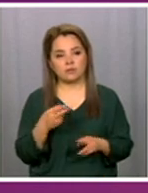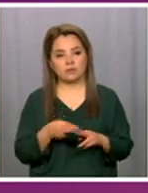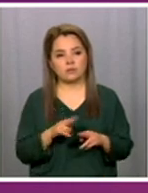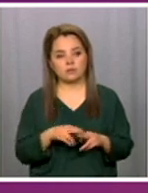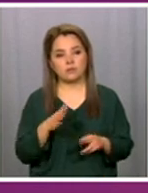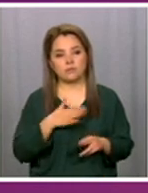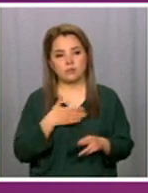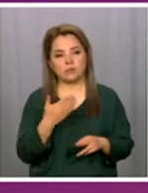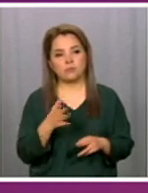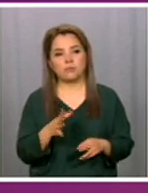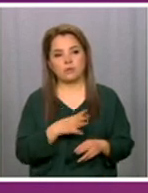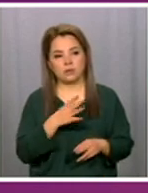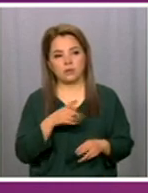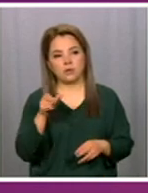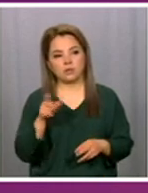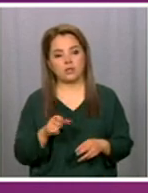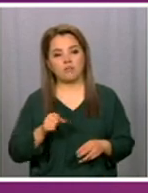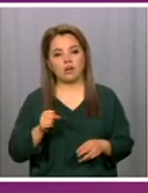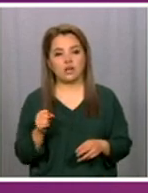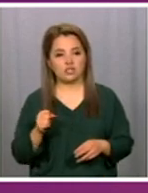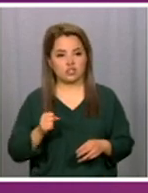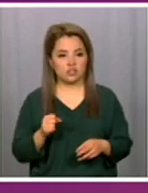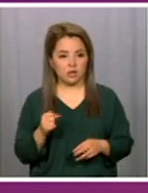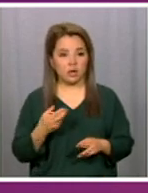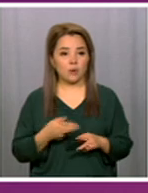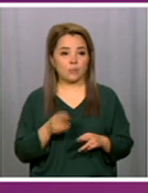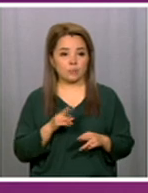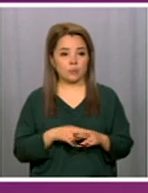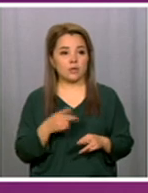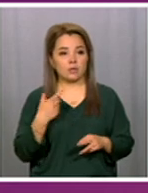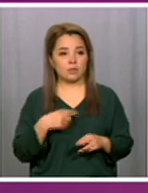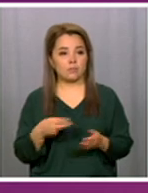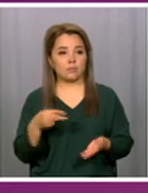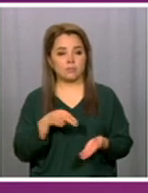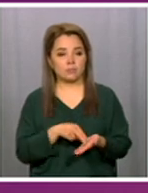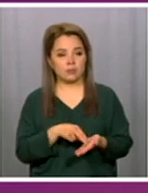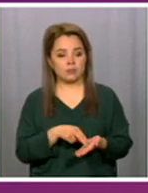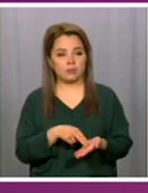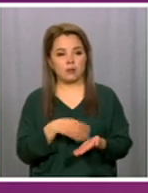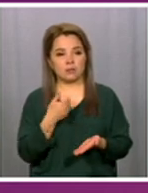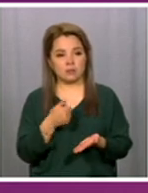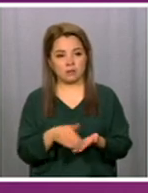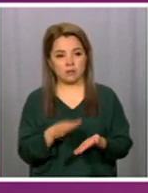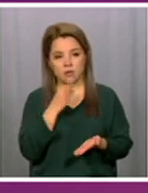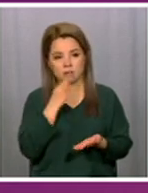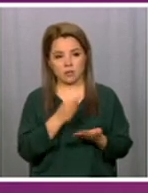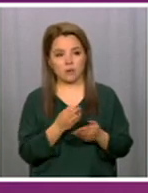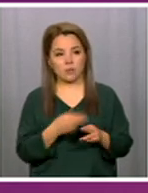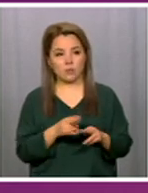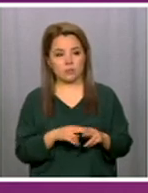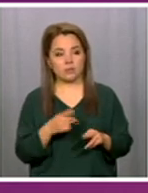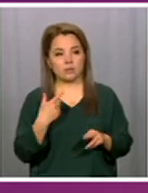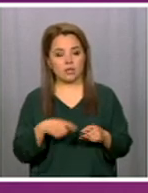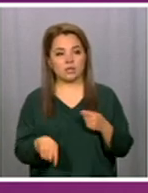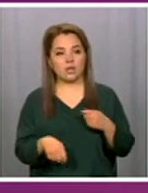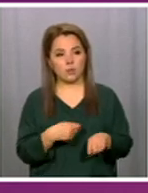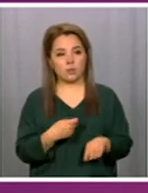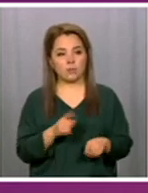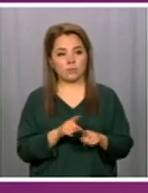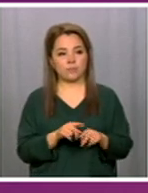вами бывший товарищ. Он перестал быть им. Потому что он нарушил